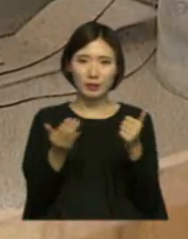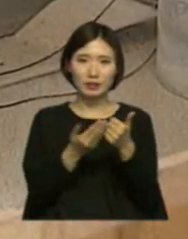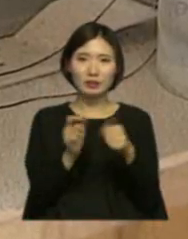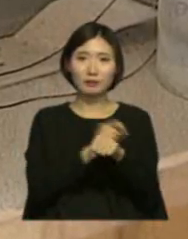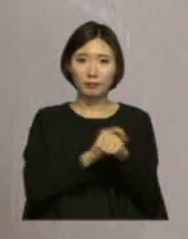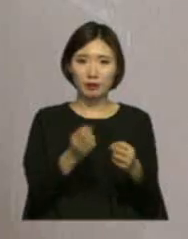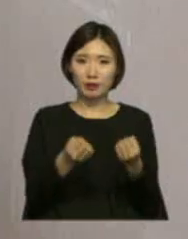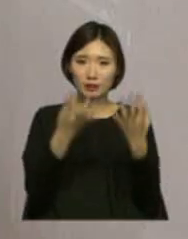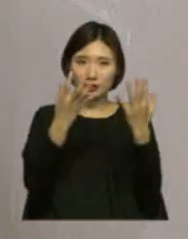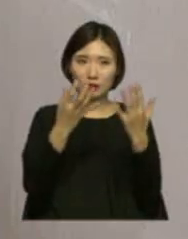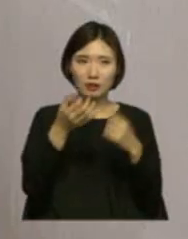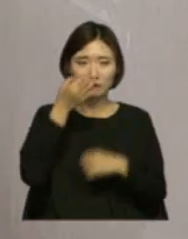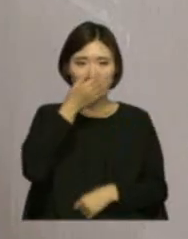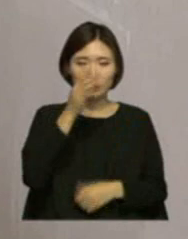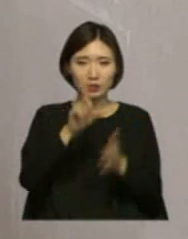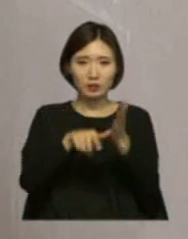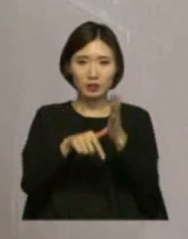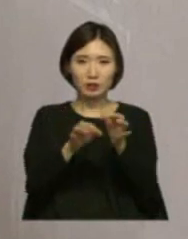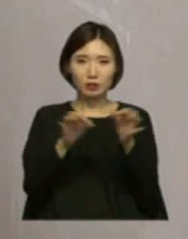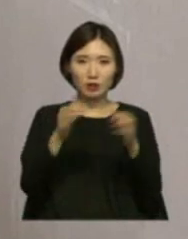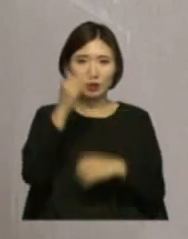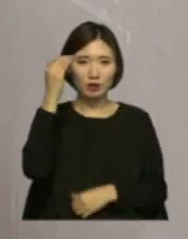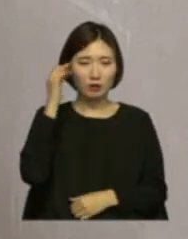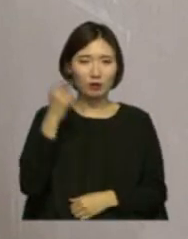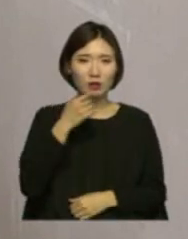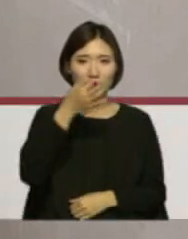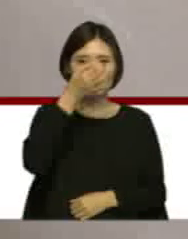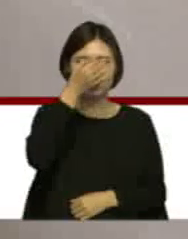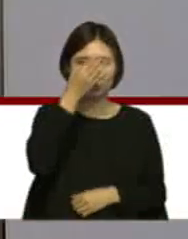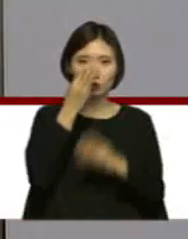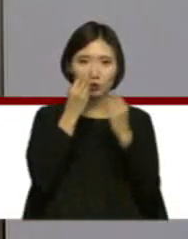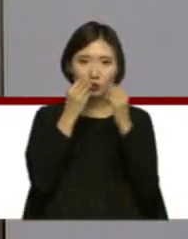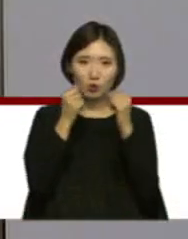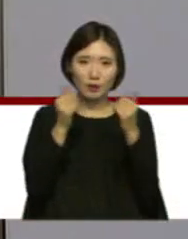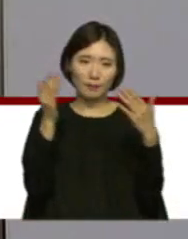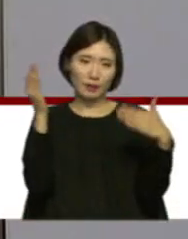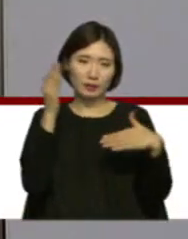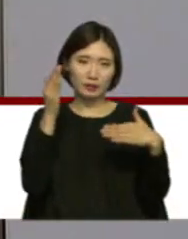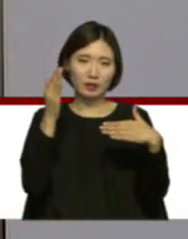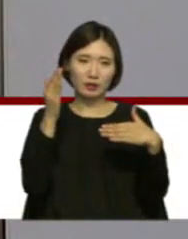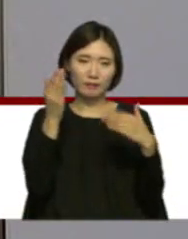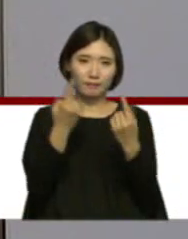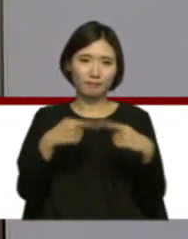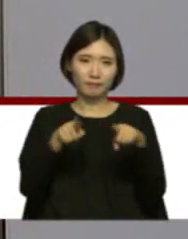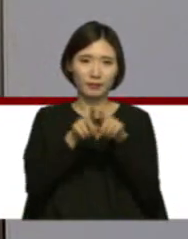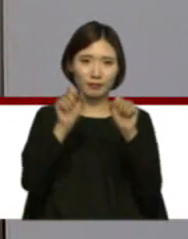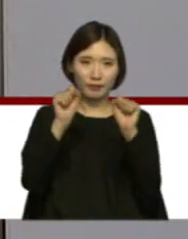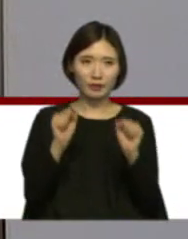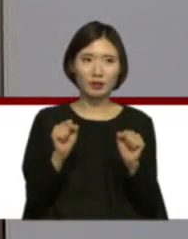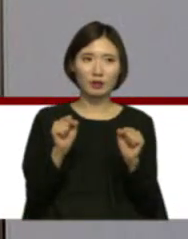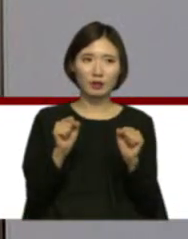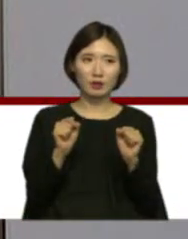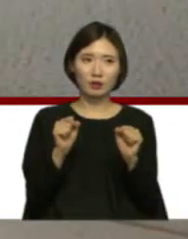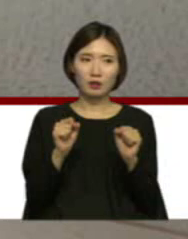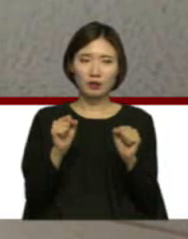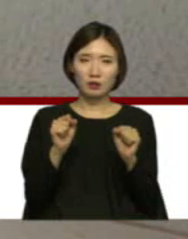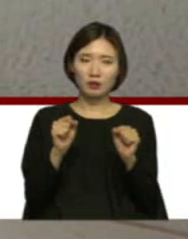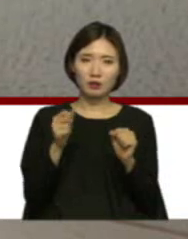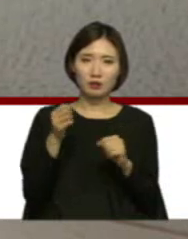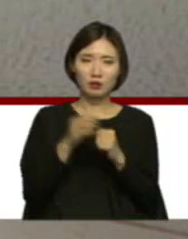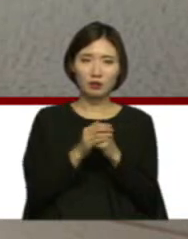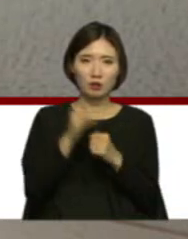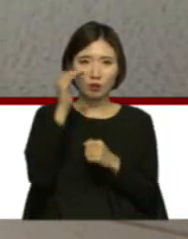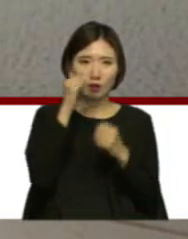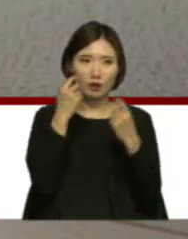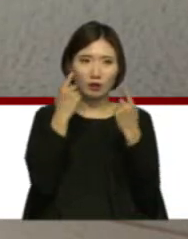있습니다. 전시회 기간 동안 한국예술종합학교 졸업생들이 상주하며 관람객들에게 리사이클링 제품을